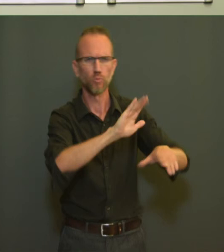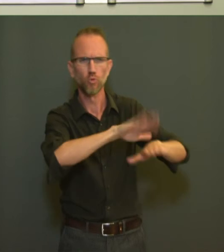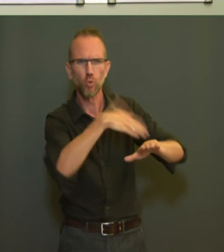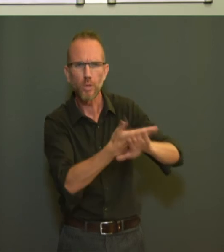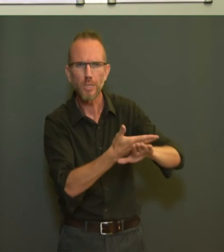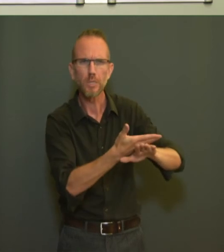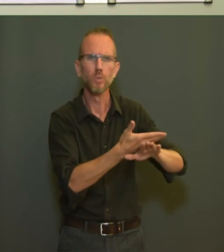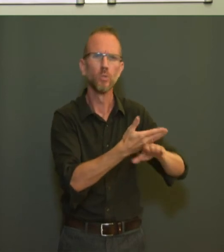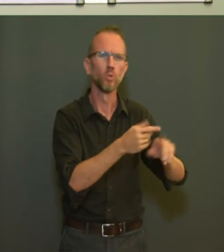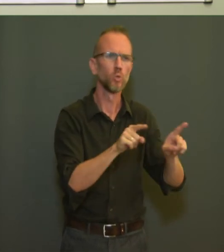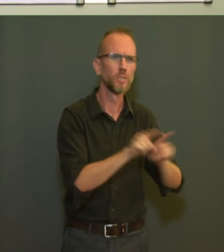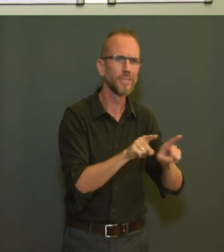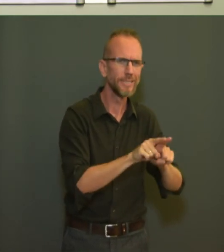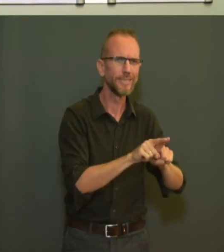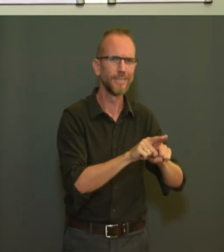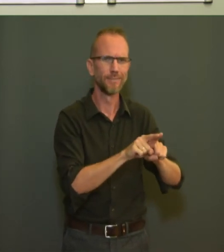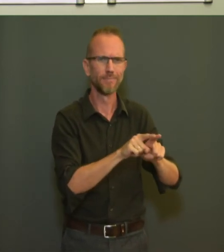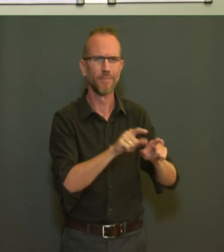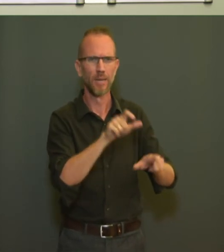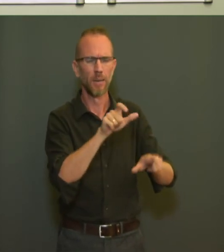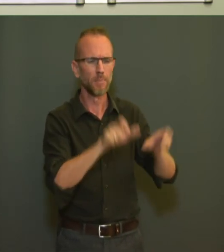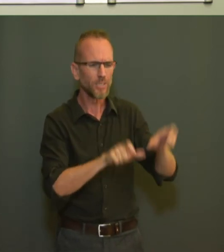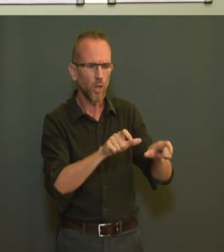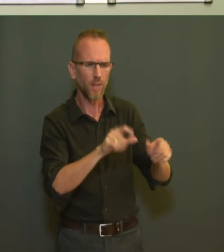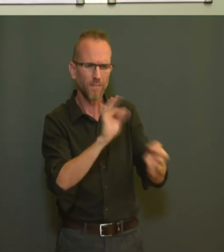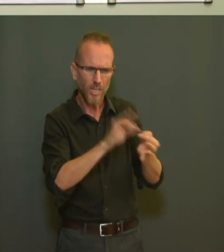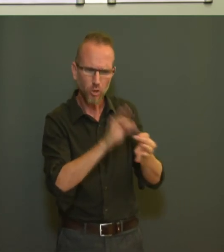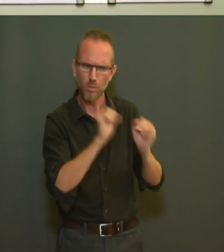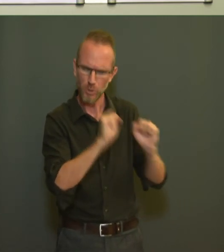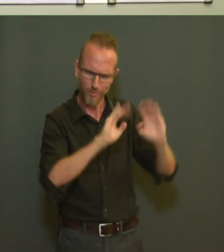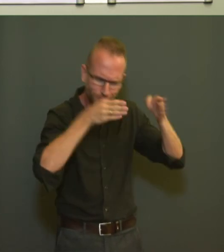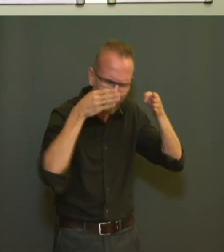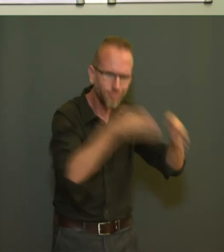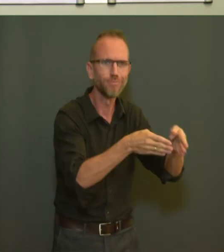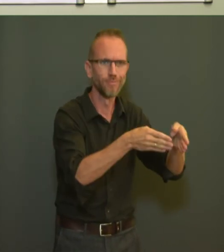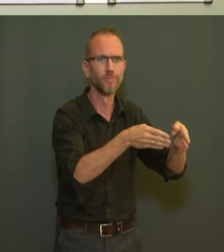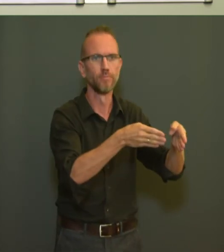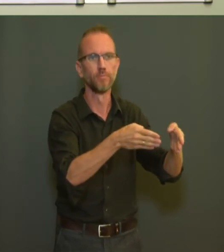les groupes à risque dans les endroits en question.